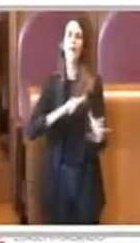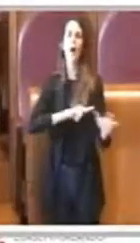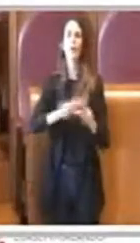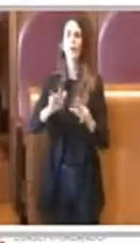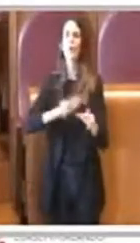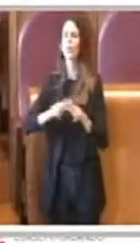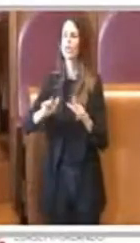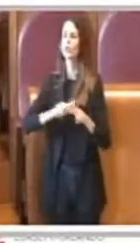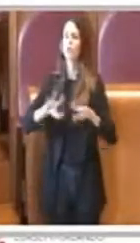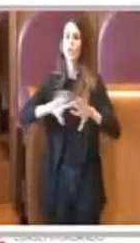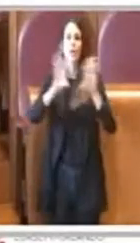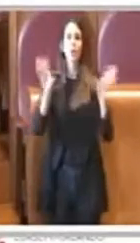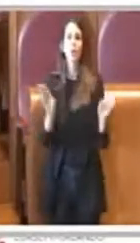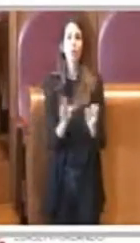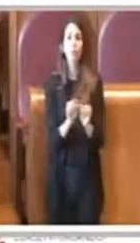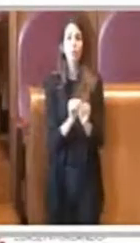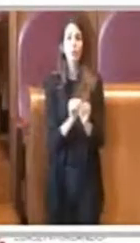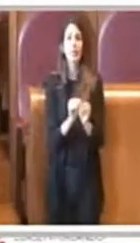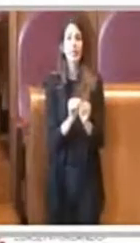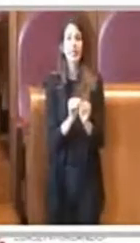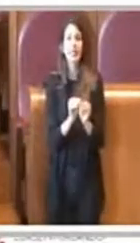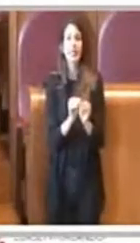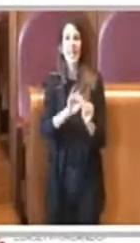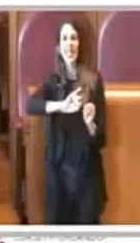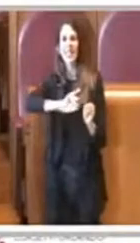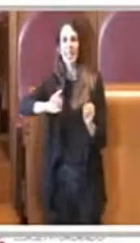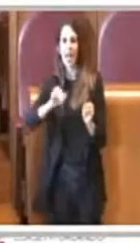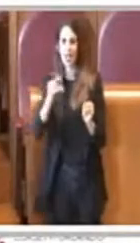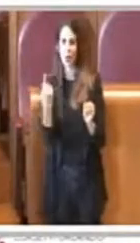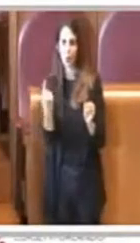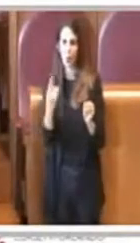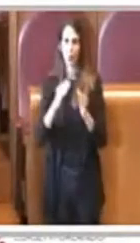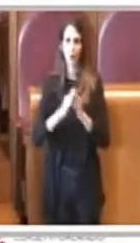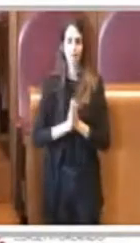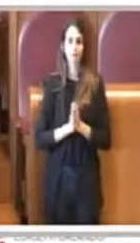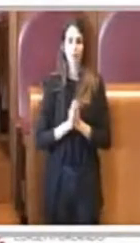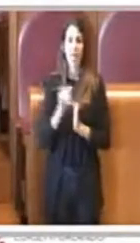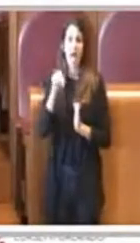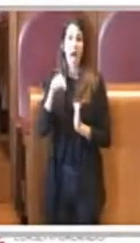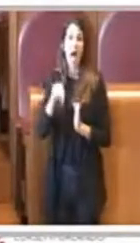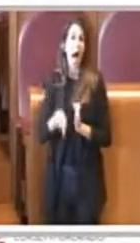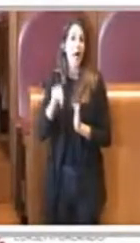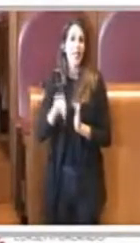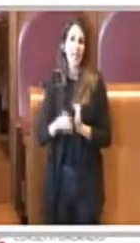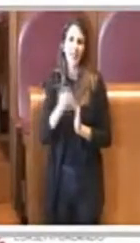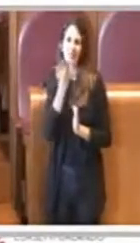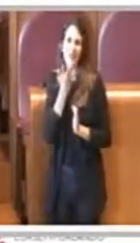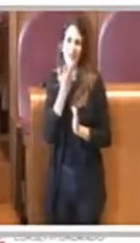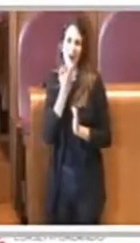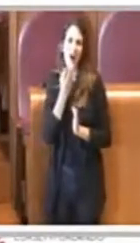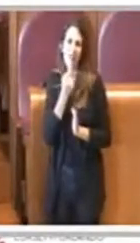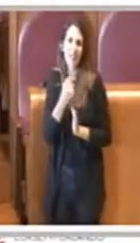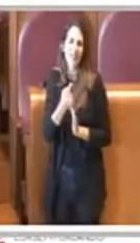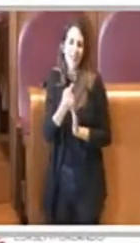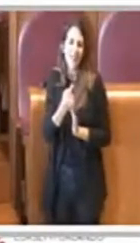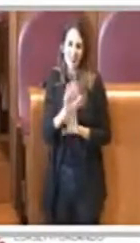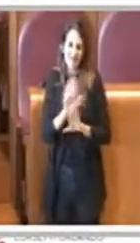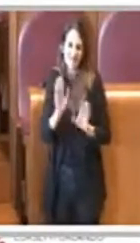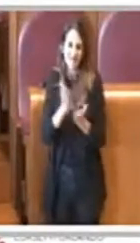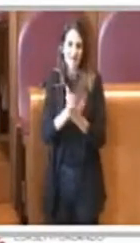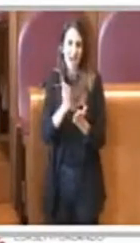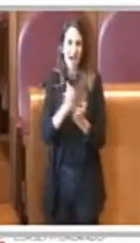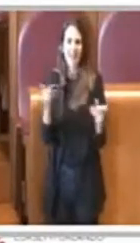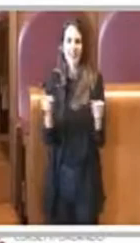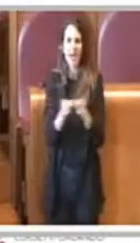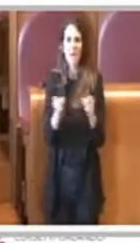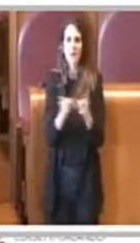tranne uno. E anticipo, mi porto avanti per non intervenire più, per non rubare altro tempo alla discussione. Abbiamo presentato